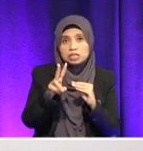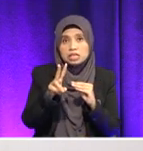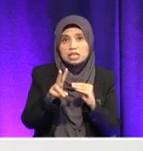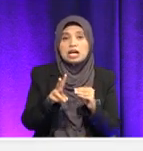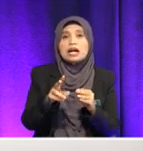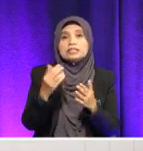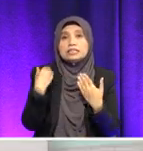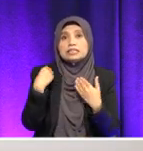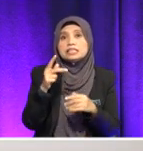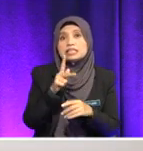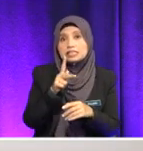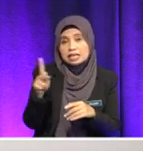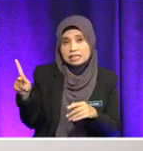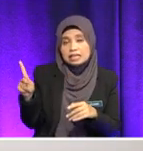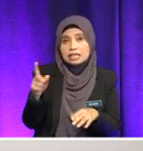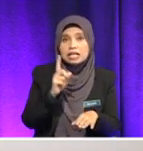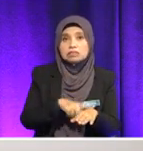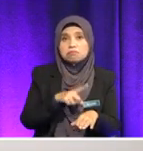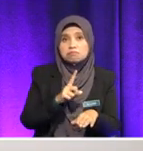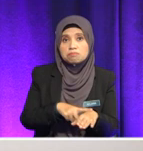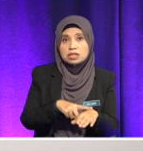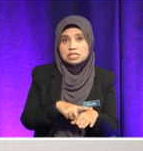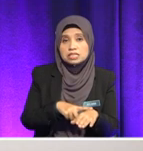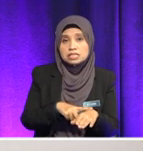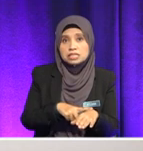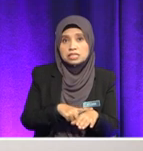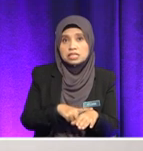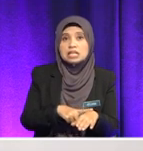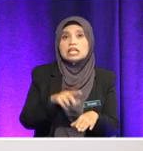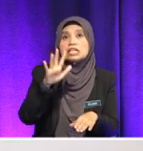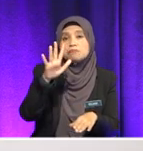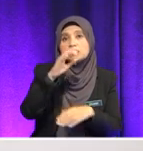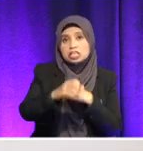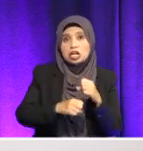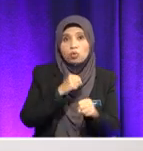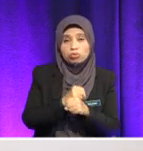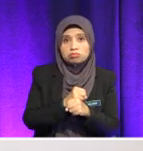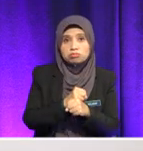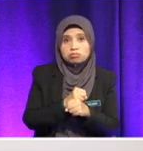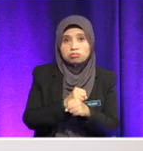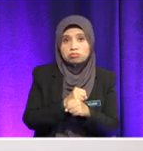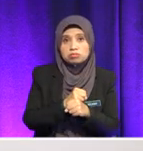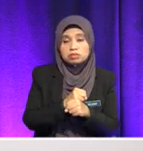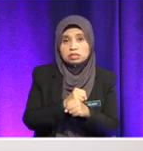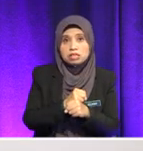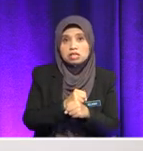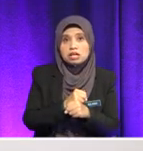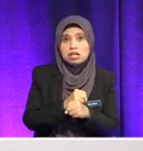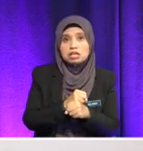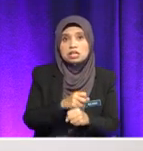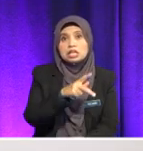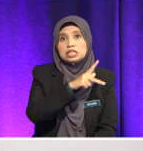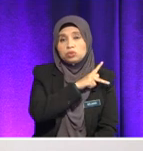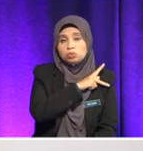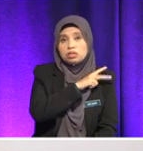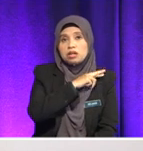tempo jabatan yang dicadangkan sebagai yang di petuan Agung ialah 5 tahun baik yang di pertemuan Agung boleh meletakkan